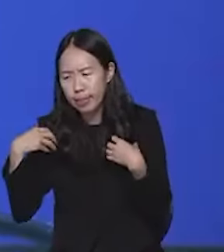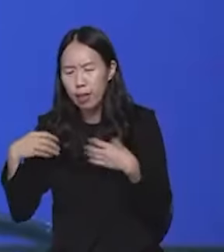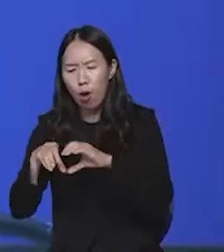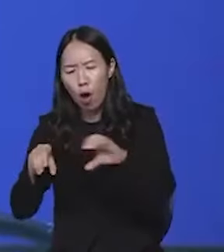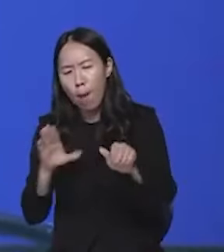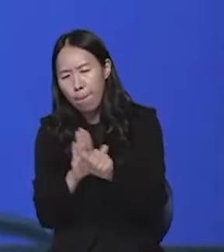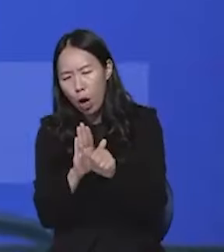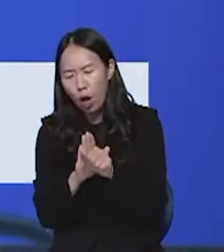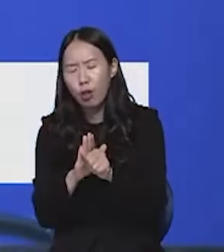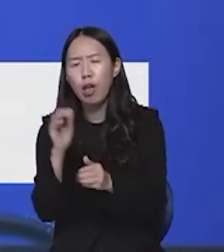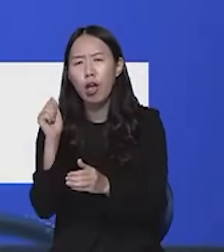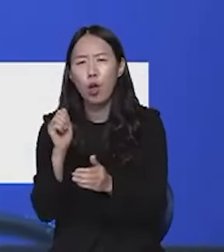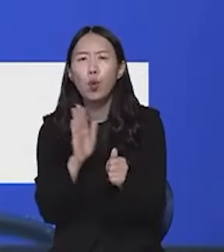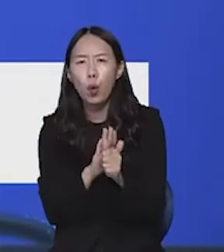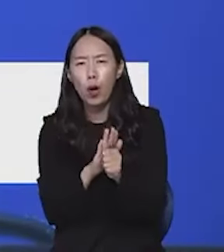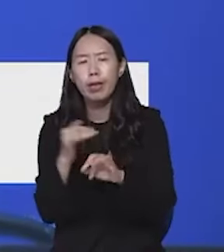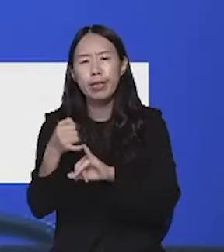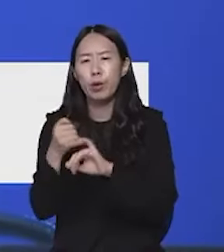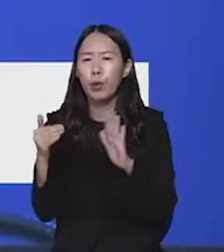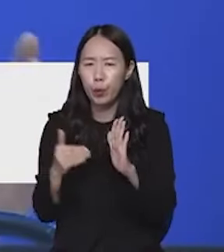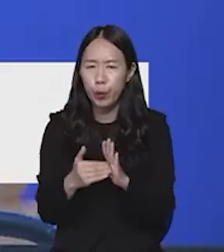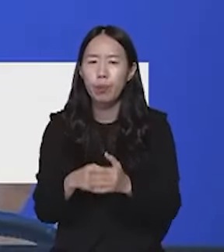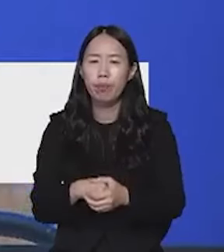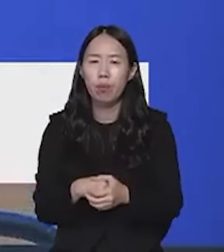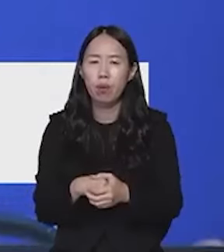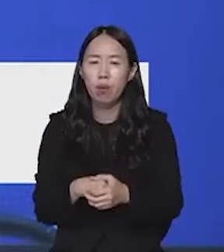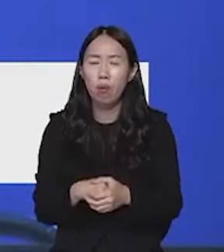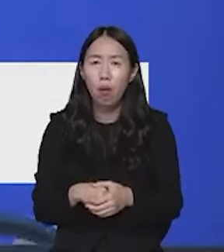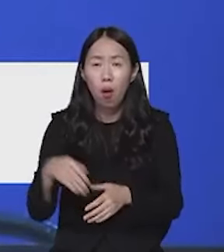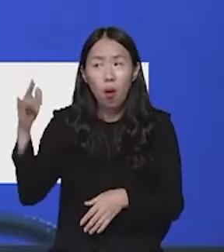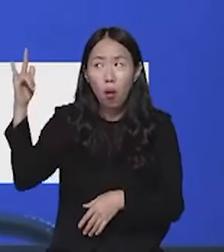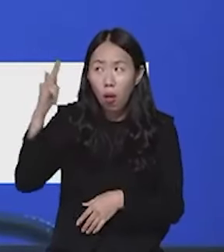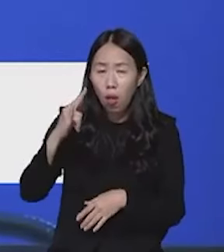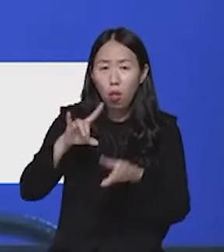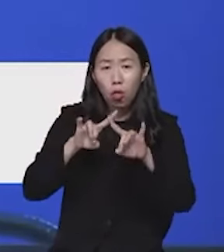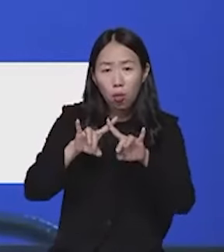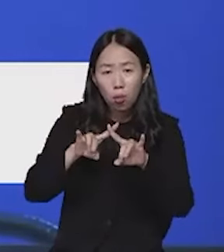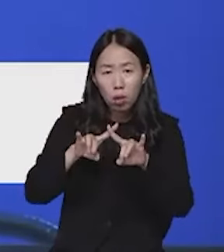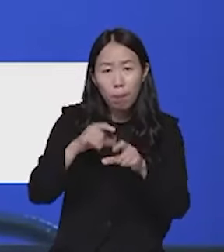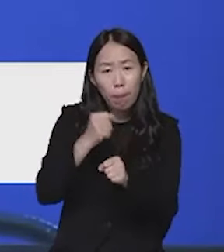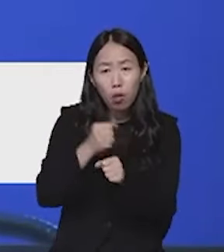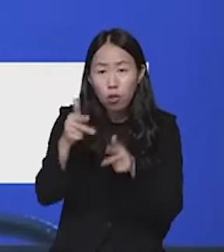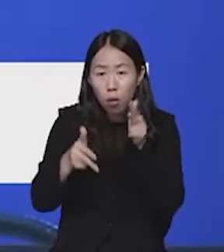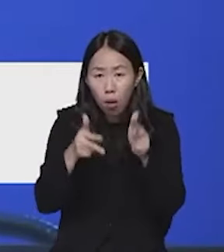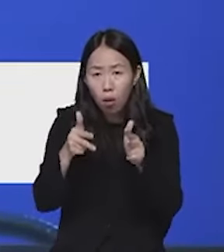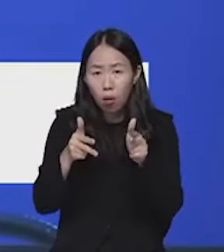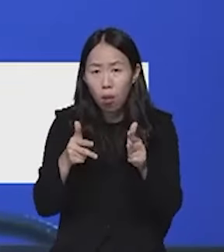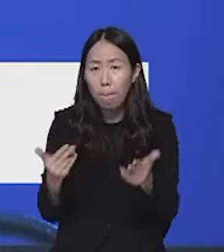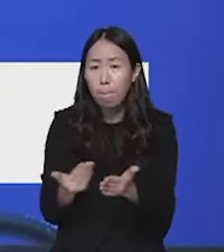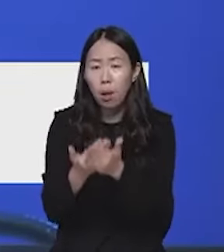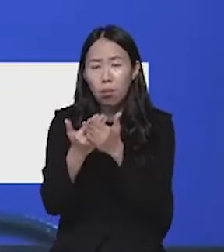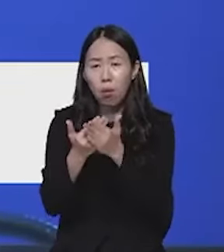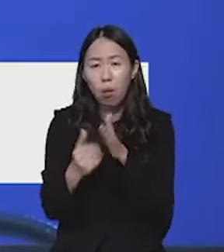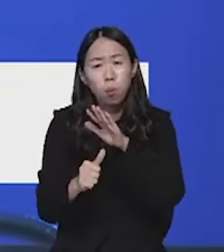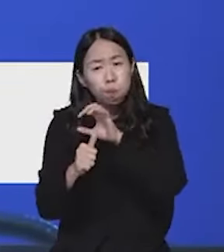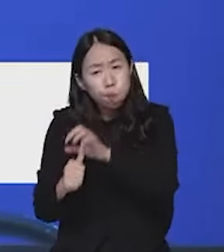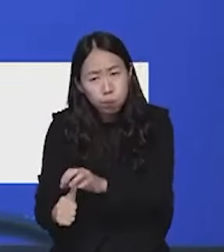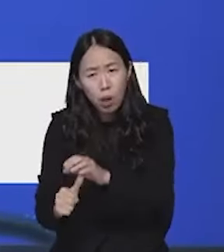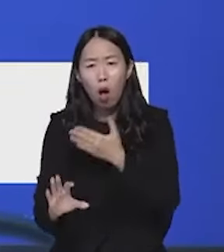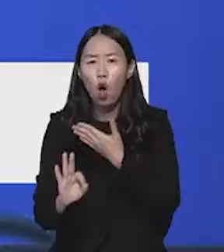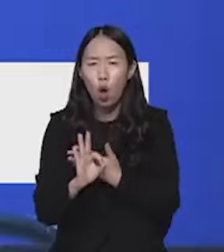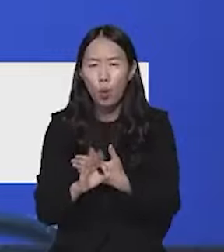재생에너지 산업에 더 이상의 발전이 정체되고 정지된다 하면은 우리 광주 전남 발전에도